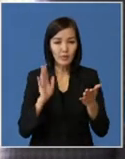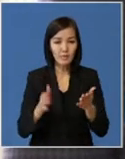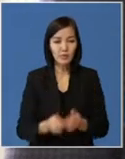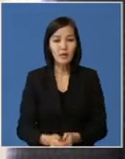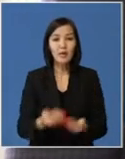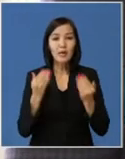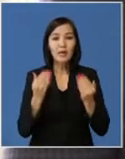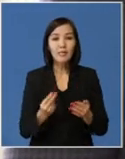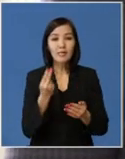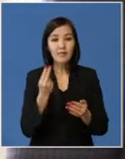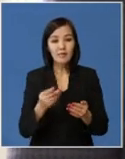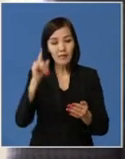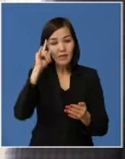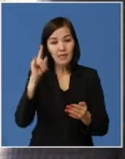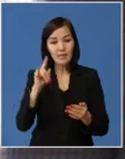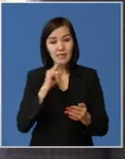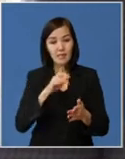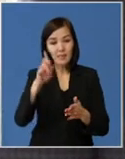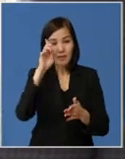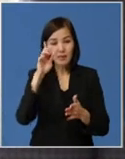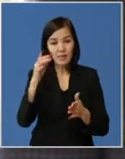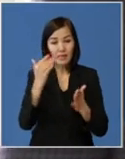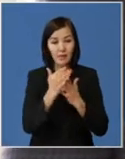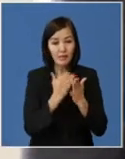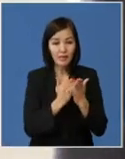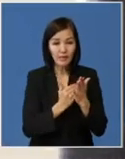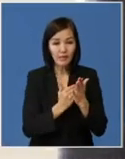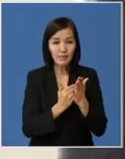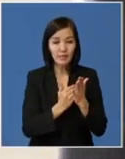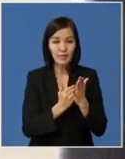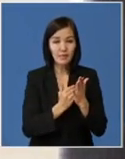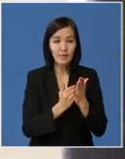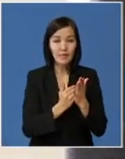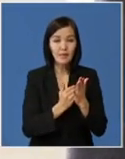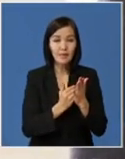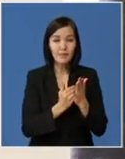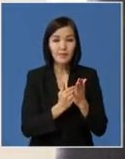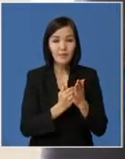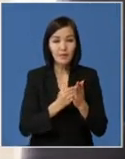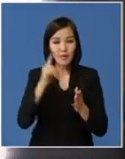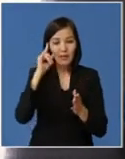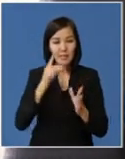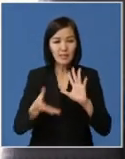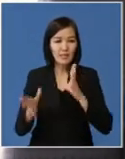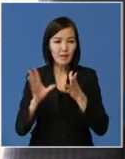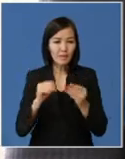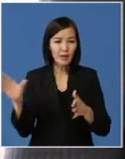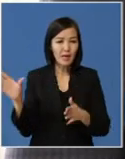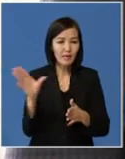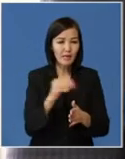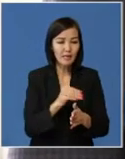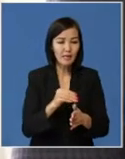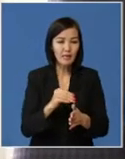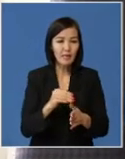цифрлы Қазақстан мемлекеттік бағдарламасы аясында жалпы жастан жастар қанатымен еліміздің барлық аймақтарында дигиталкс